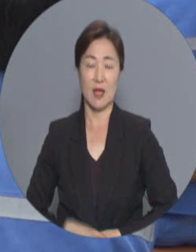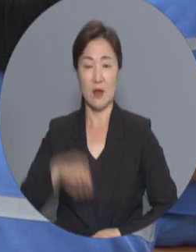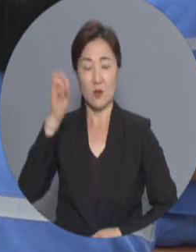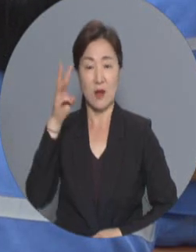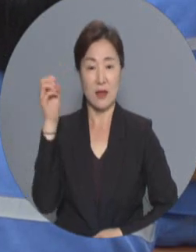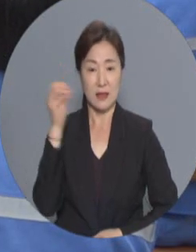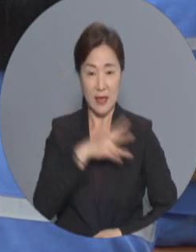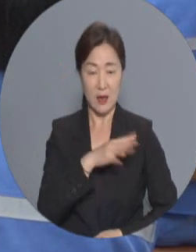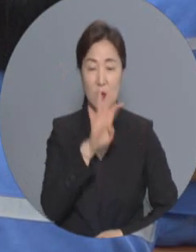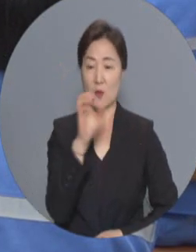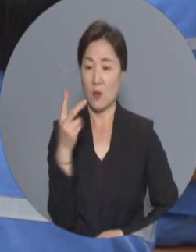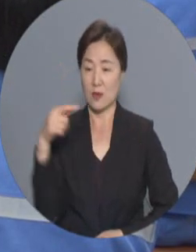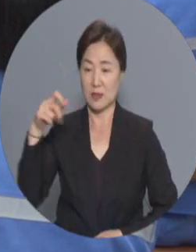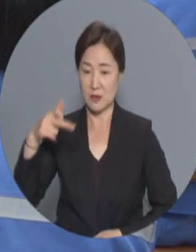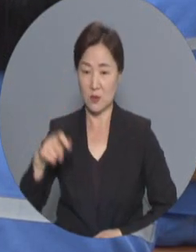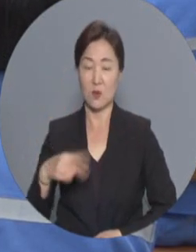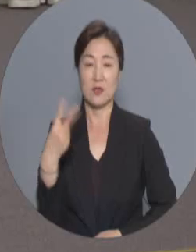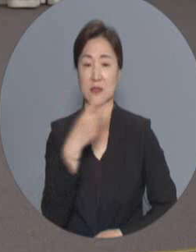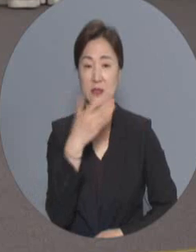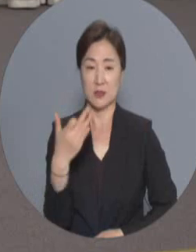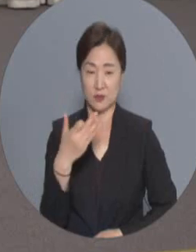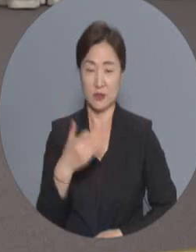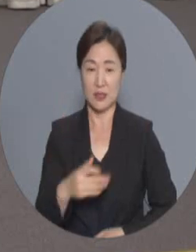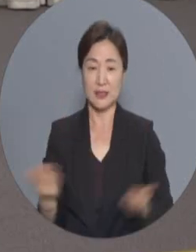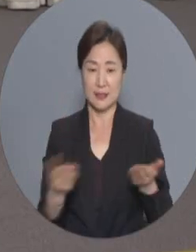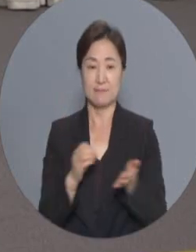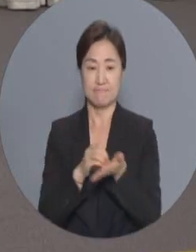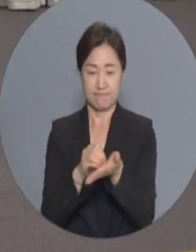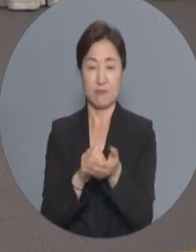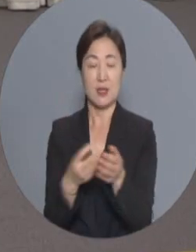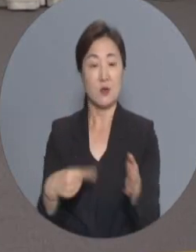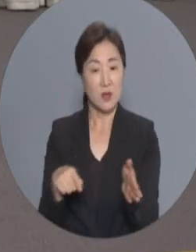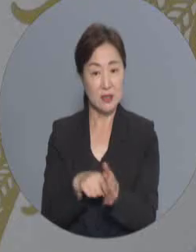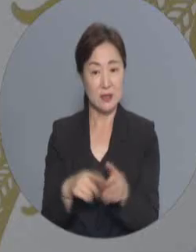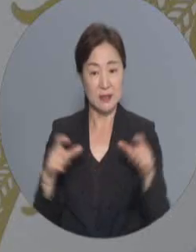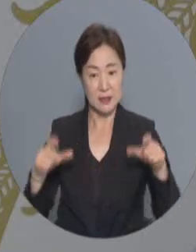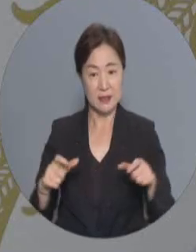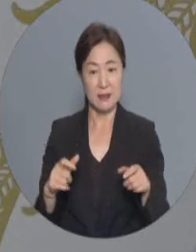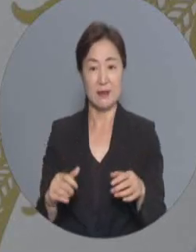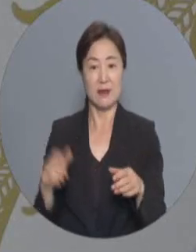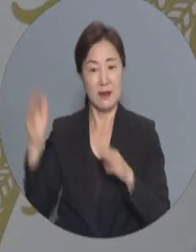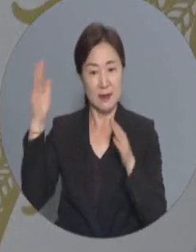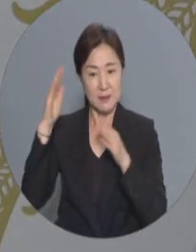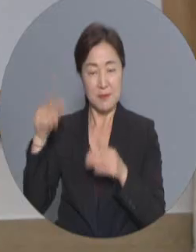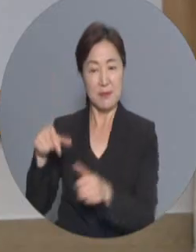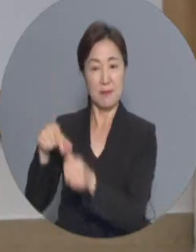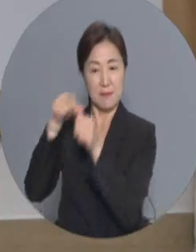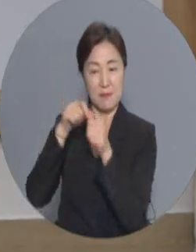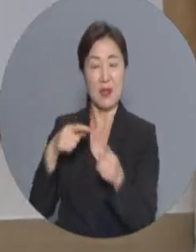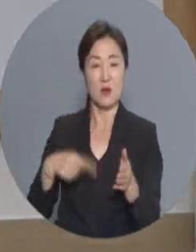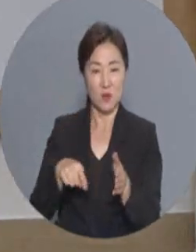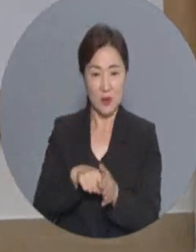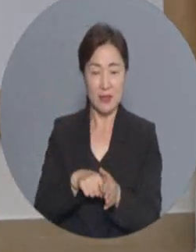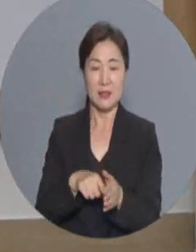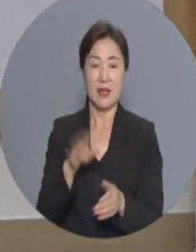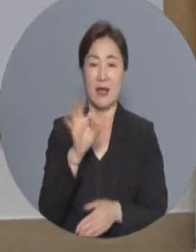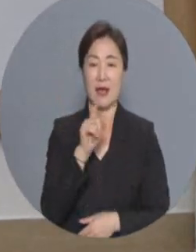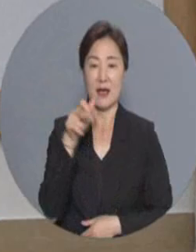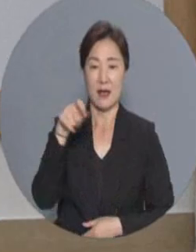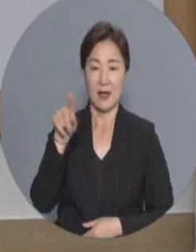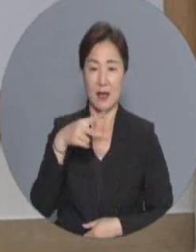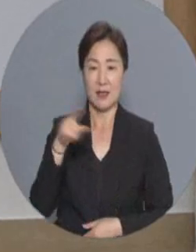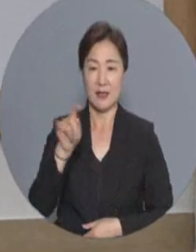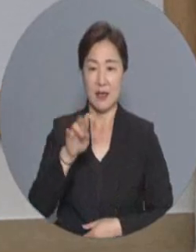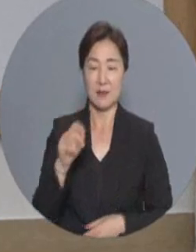광양시와 포스코는 지난 2019년 일자리 창출과 지역인재 채용 확대를 위해 포스코그룹 취업 아카데미 운영 업무